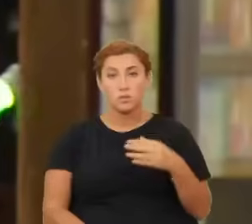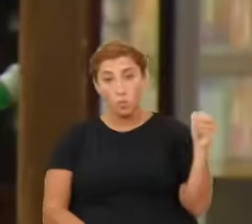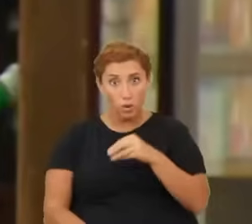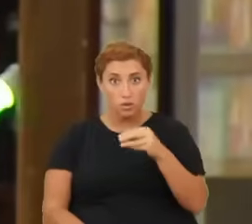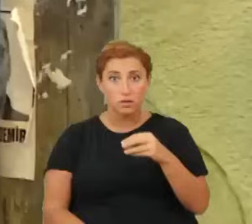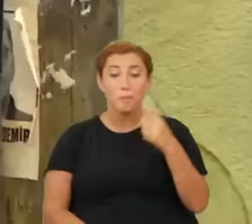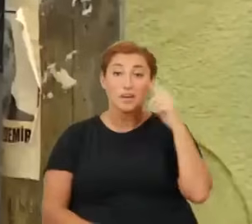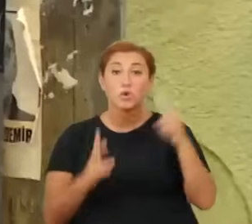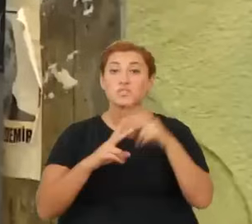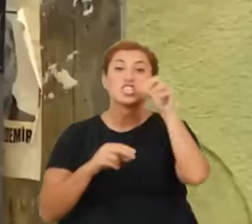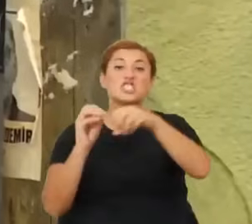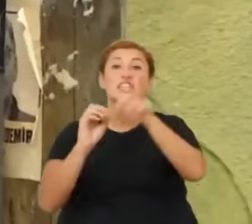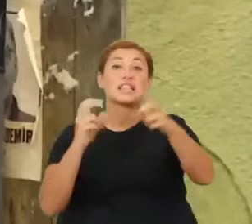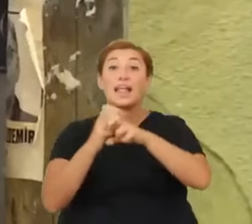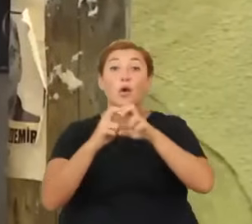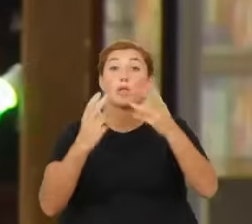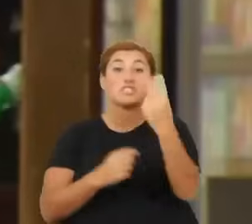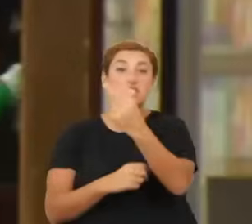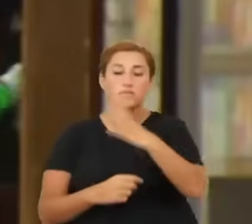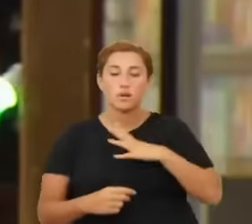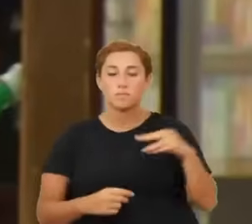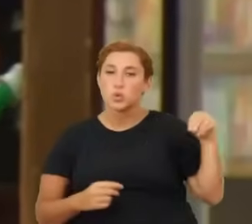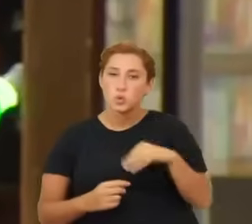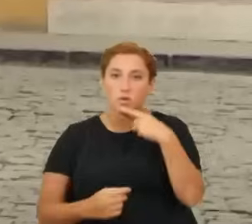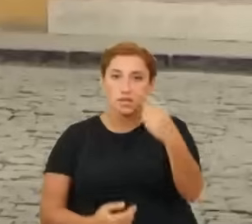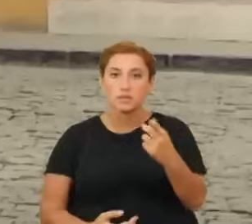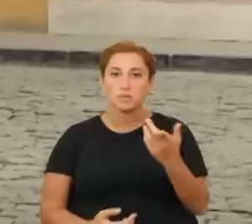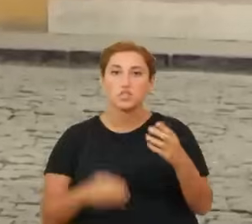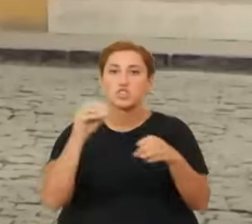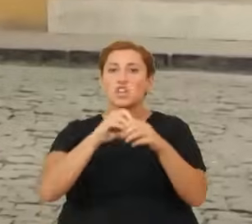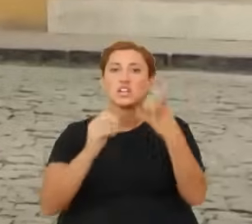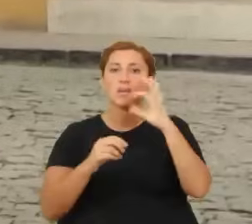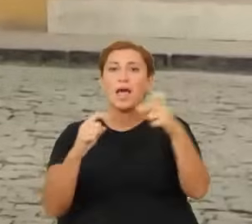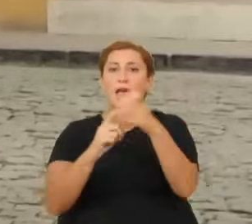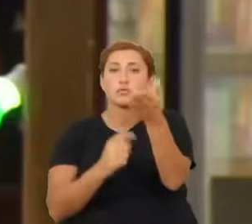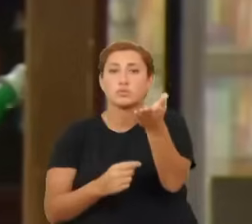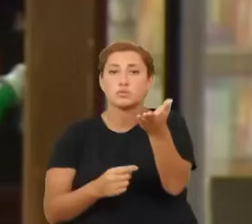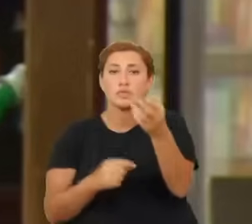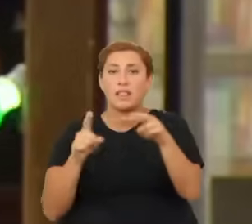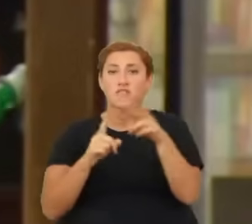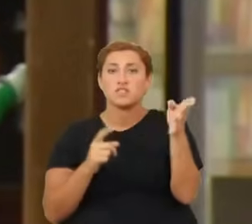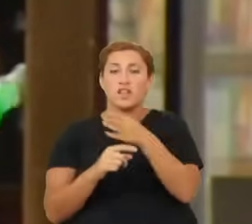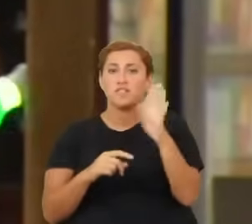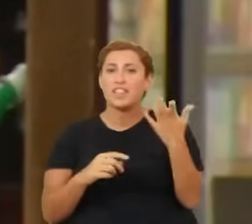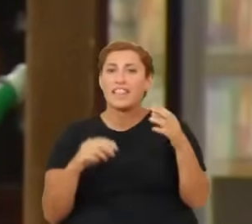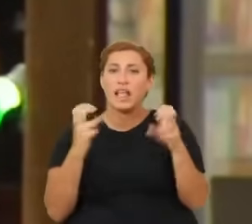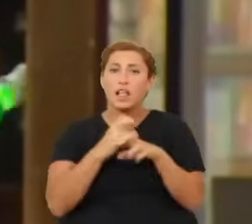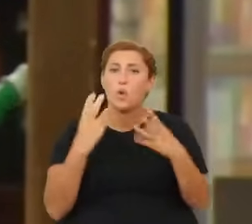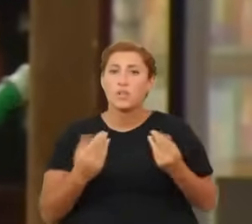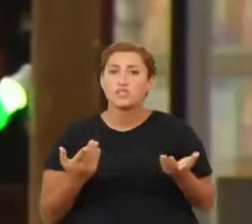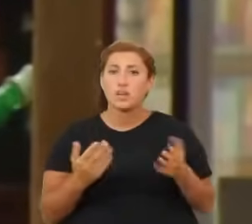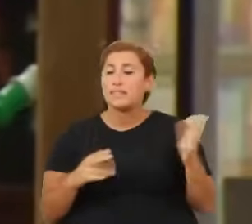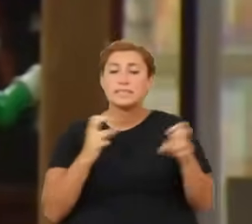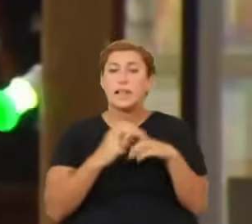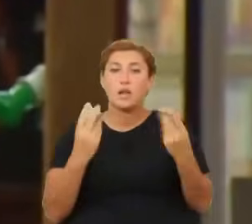Sugun yerini. Başkomiserim içeride iki kişiler tehlikeli olabilirler ya. Silahattin sugun yerini. Ya içerideki bizim Ergun lan Nevzat. Ne kadar tehlikeli olabilirler ya?